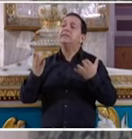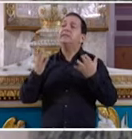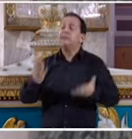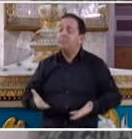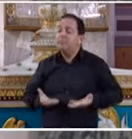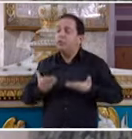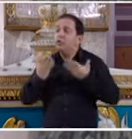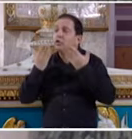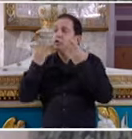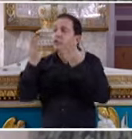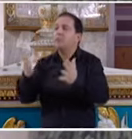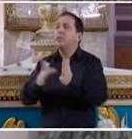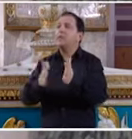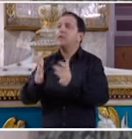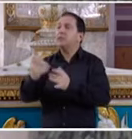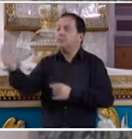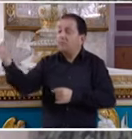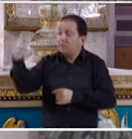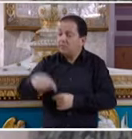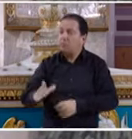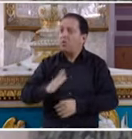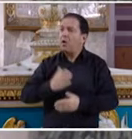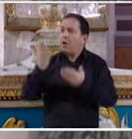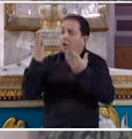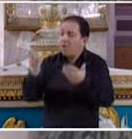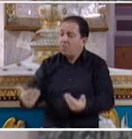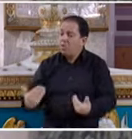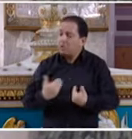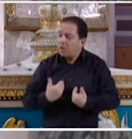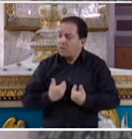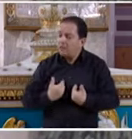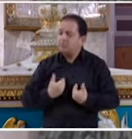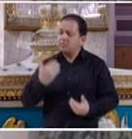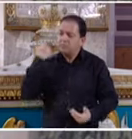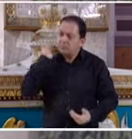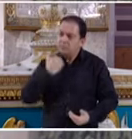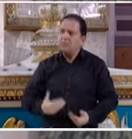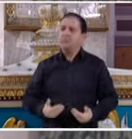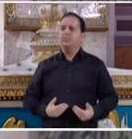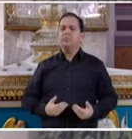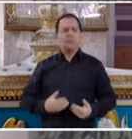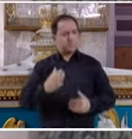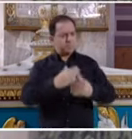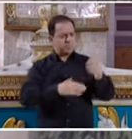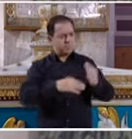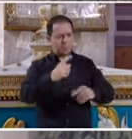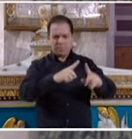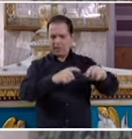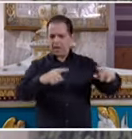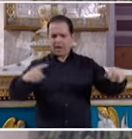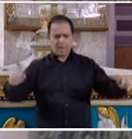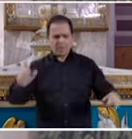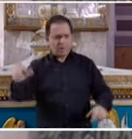Χριστέ, ότι όφθης επί της γης ως άνθρωπος δι' ημάς. Εκάστη ομάδα των κτισμάτων την ευχαριστία